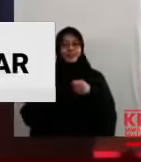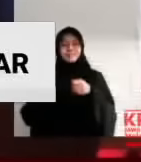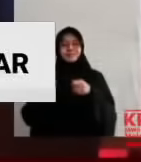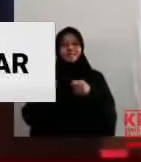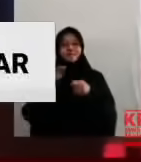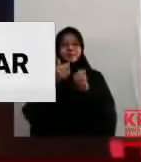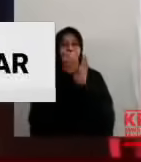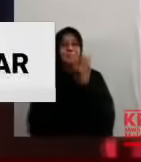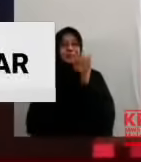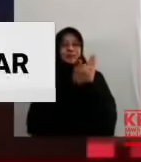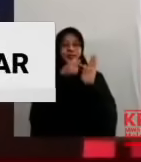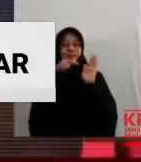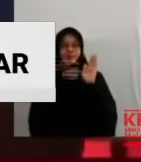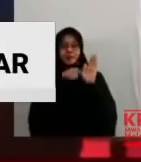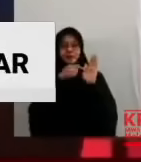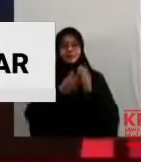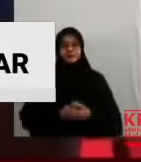persyaratan yang dimaksud